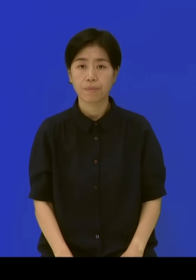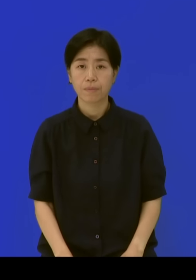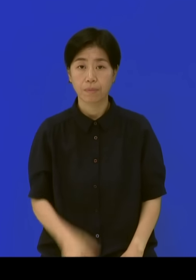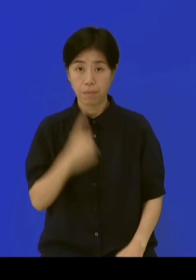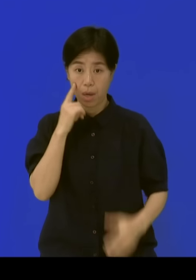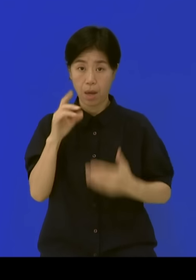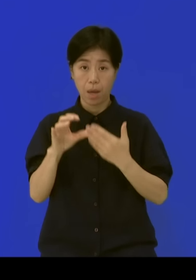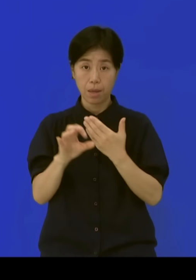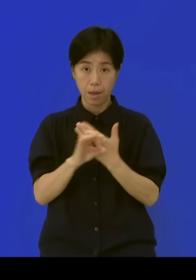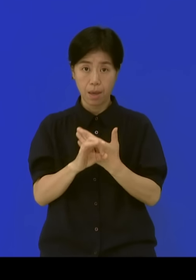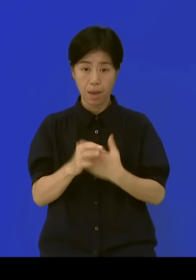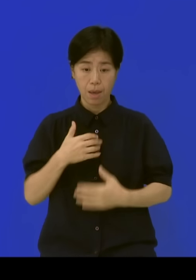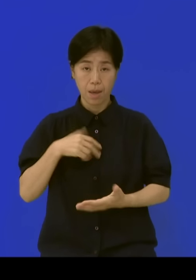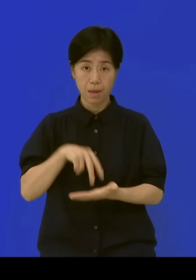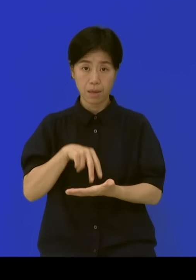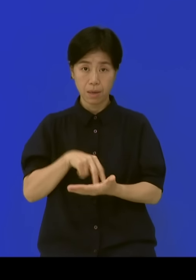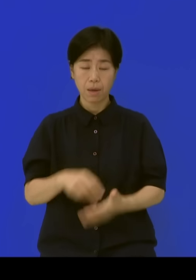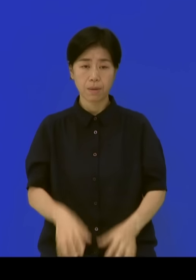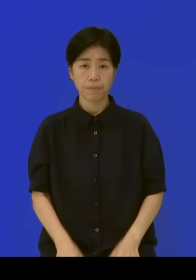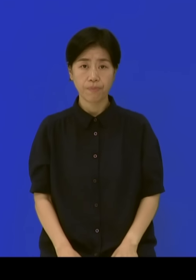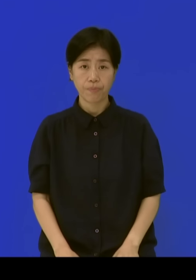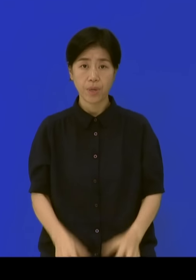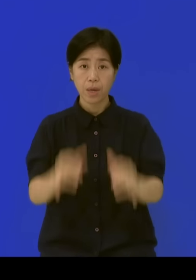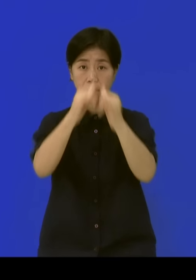만약에 우리 사회가